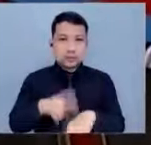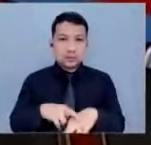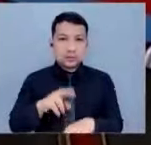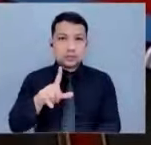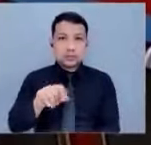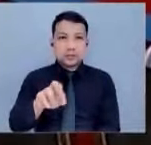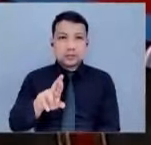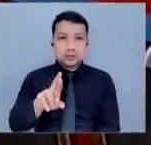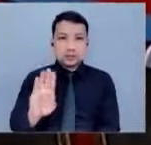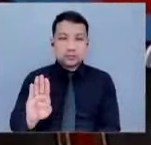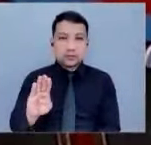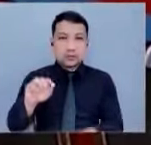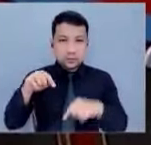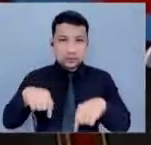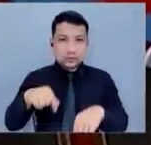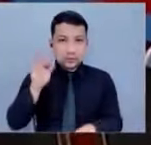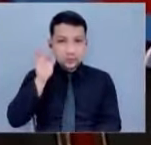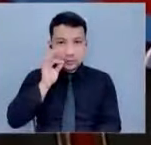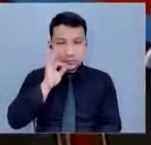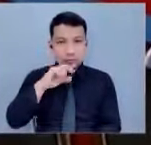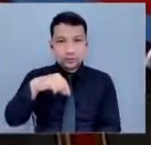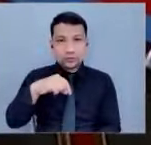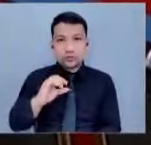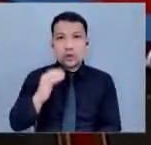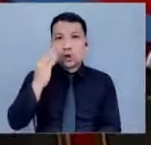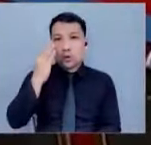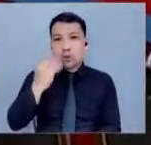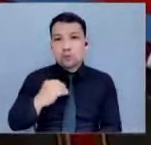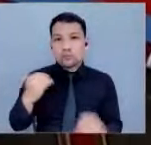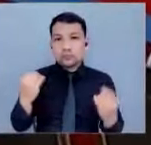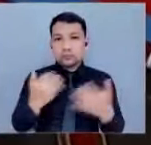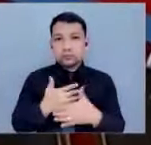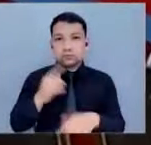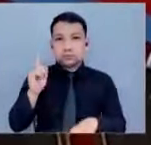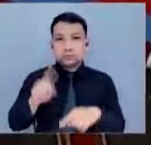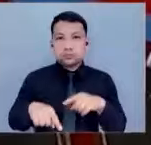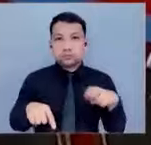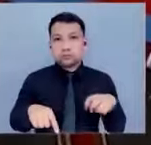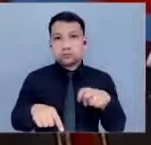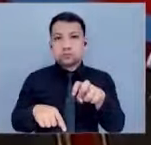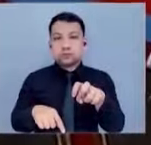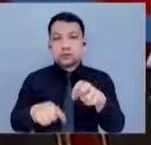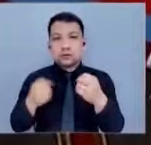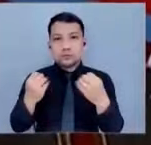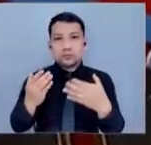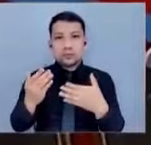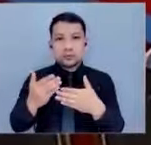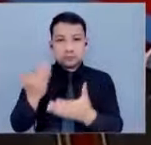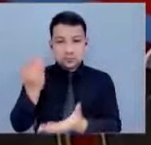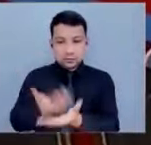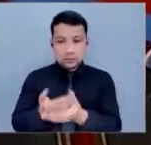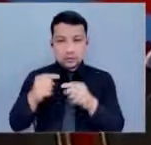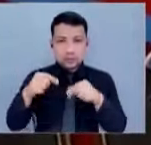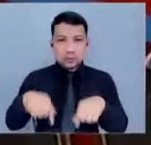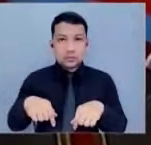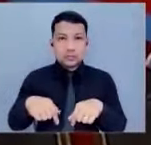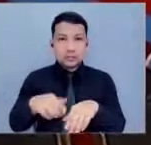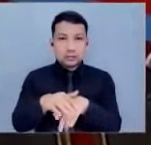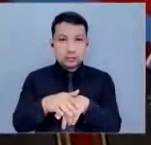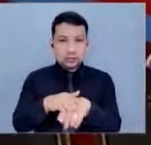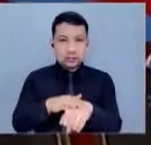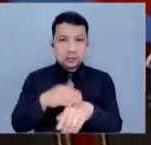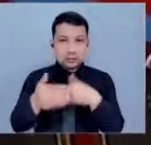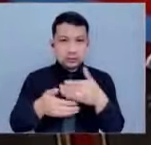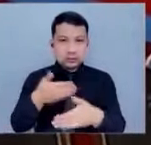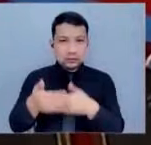dito sa may Fairview sa Quezon City. Dahil sa takot na baka hindi na sila makabiyahe bukas, marami nagpunta dito kaya naman bumagal ang mga proseso